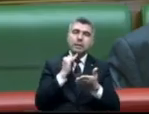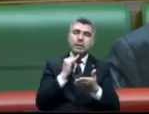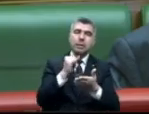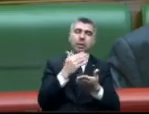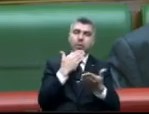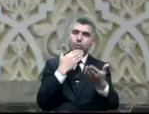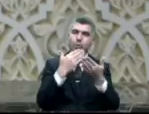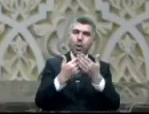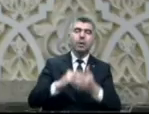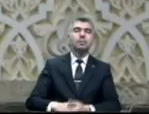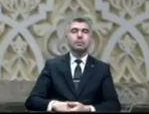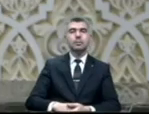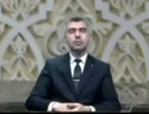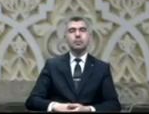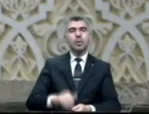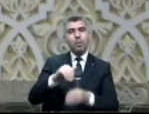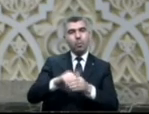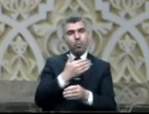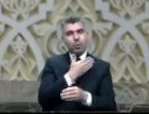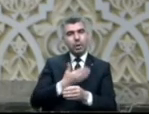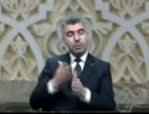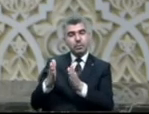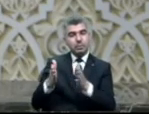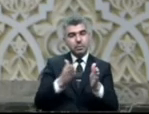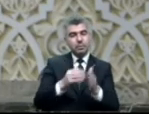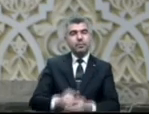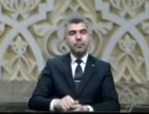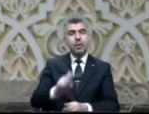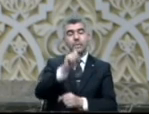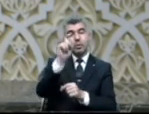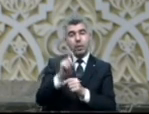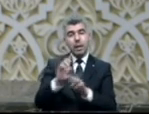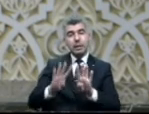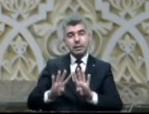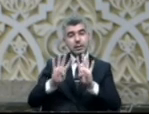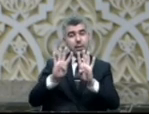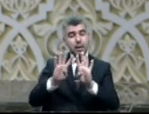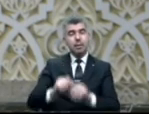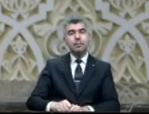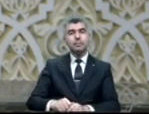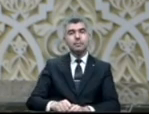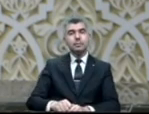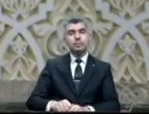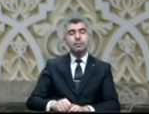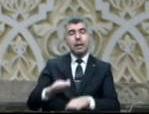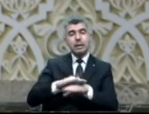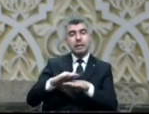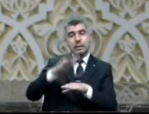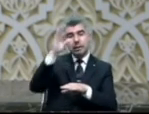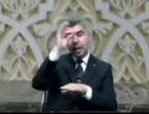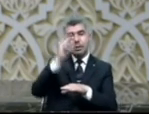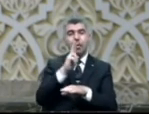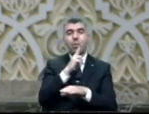واستدامتها، وشكرا. شكرا السيد المستشار المحترم. نمر الآن إلى السؤال الثامن والأخير من المحور الثاني، وموضوعه السياسة